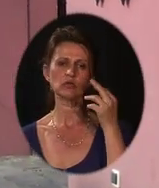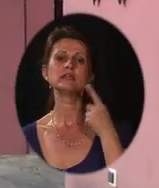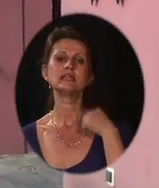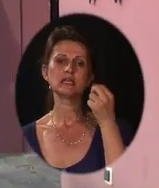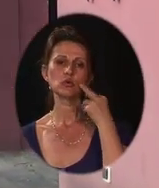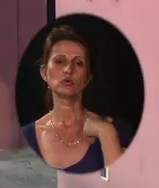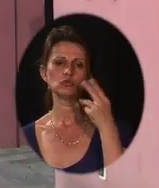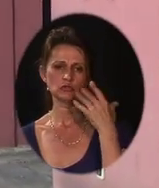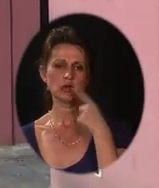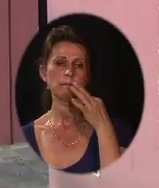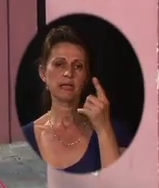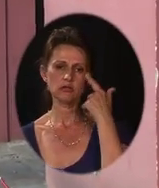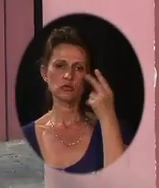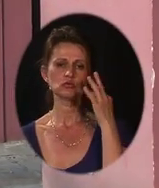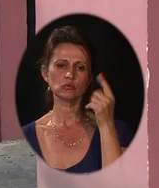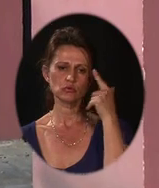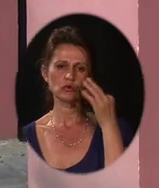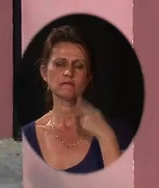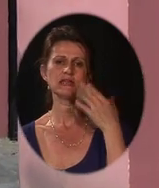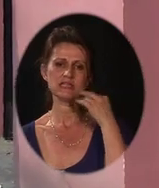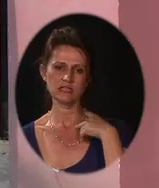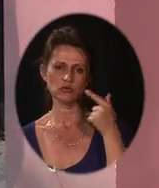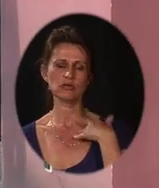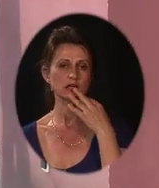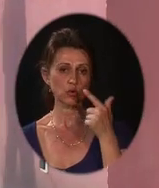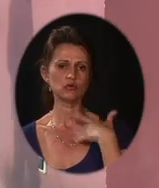conducteurs perdent le contrôle de leur véhicule et roulent sur le trottoir.